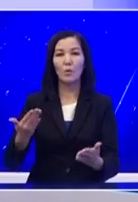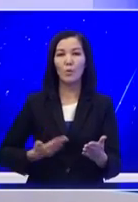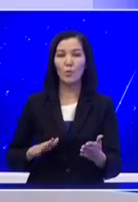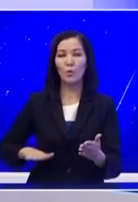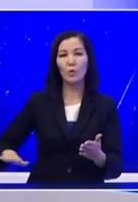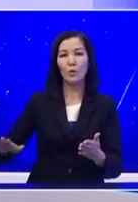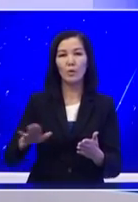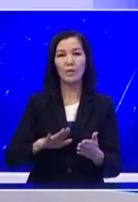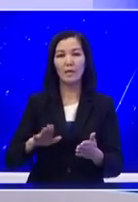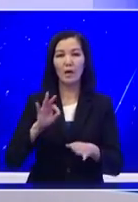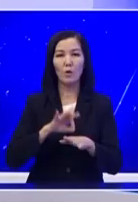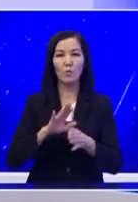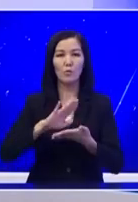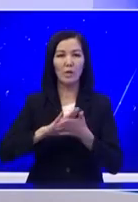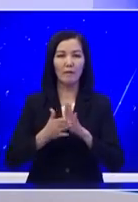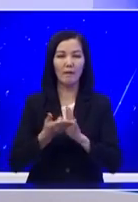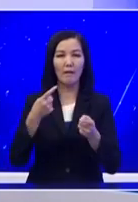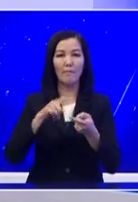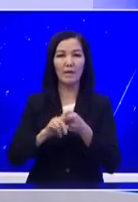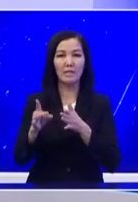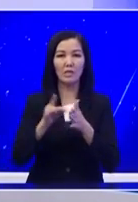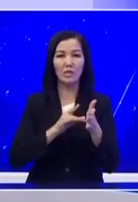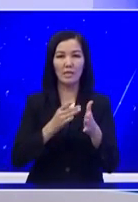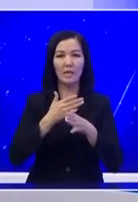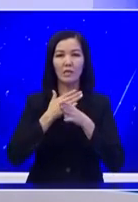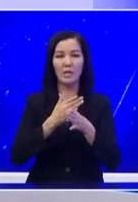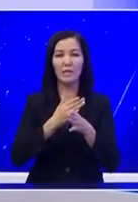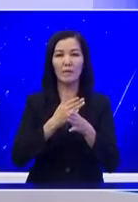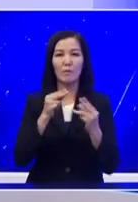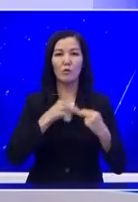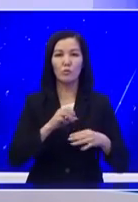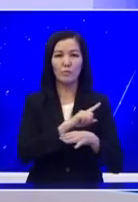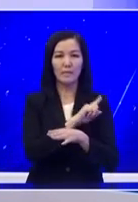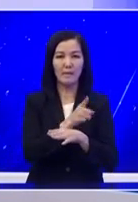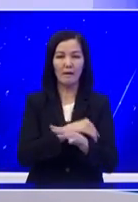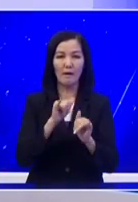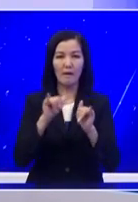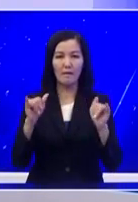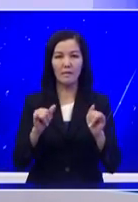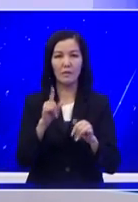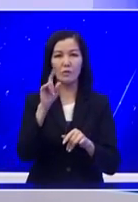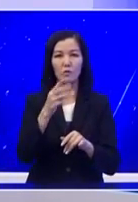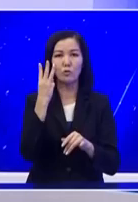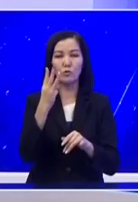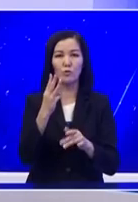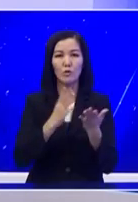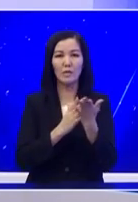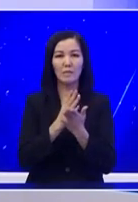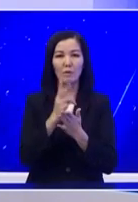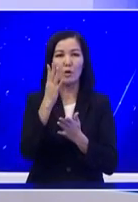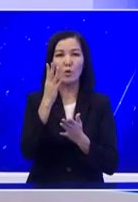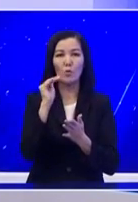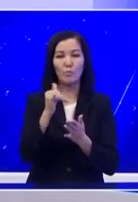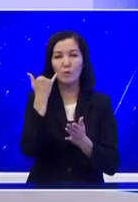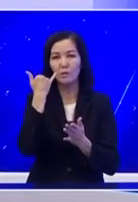Өңірдегі эпидахуалға байланысты жедел жәрдем жұмыс артты. Дәл қазіргі уақытта 100 қызметіне күніне 4000-ға жуық қоңырау келіп